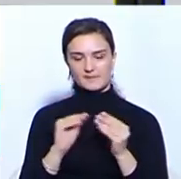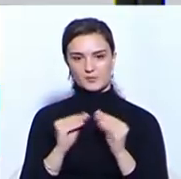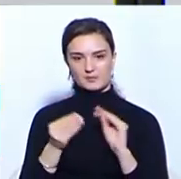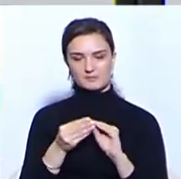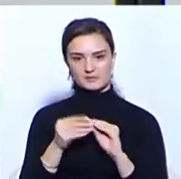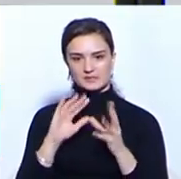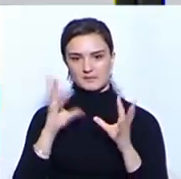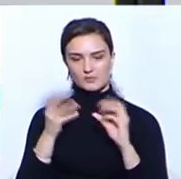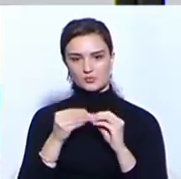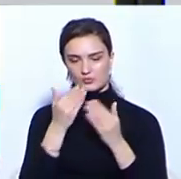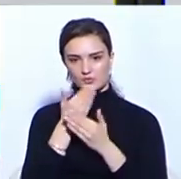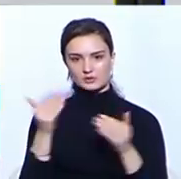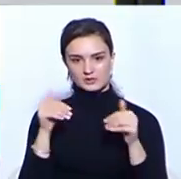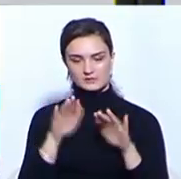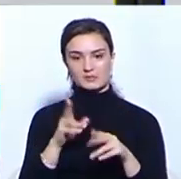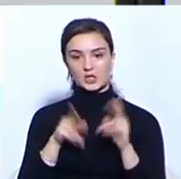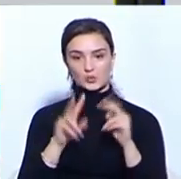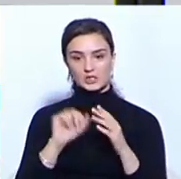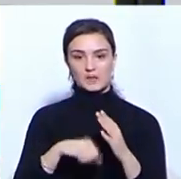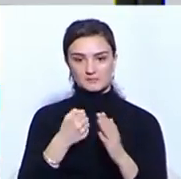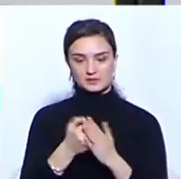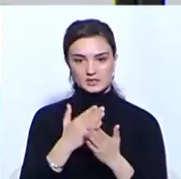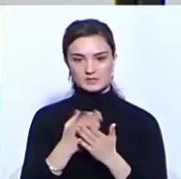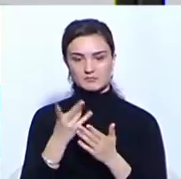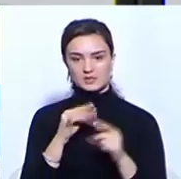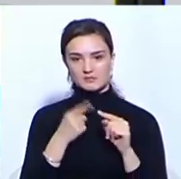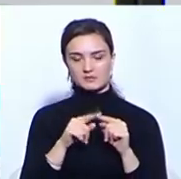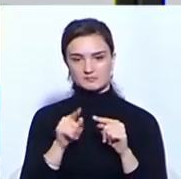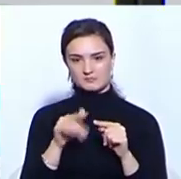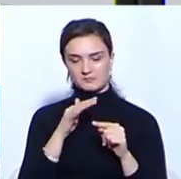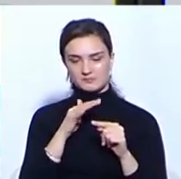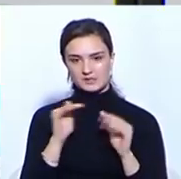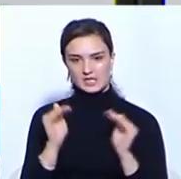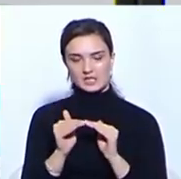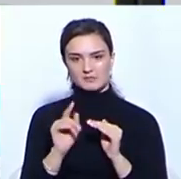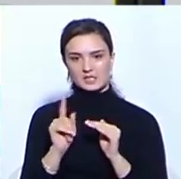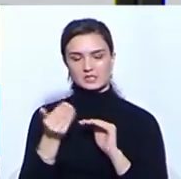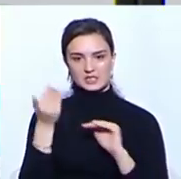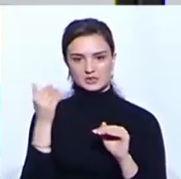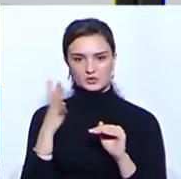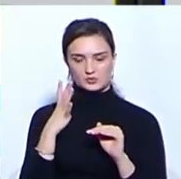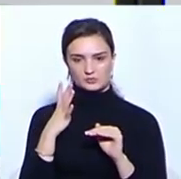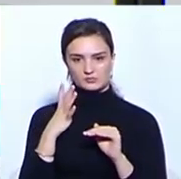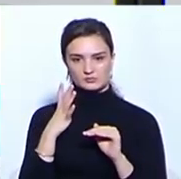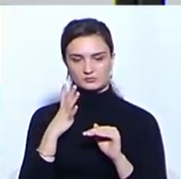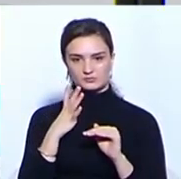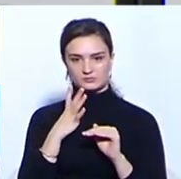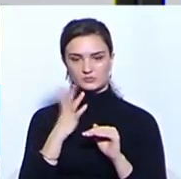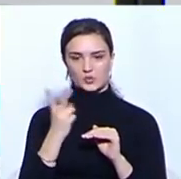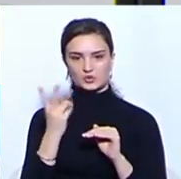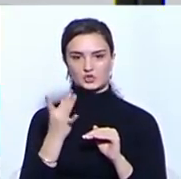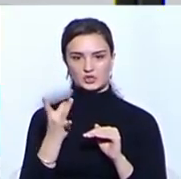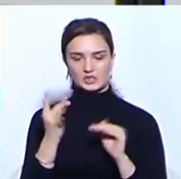პრობლემის საბოლოო გადაწყვეტილება ქირურგიამდე მიდის, მაგრამ ეს ხოლმე ბევრად ნაკლებია იმასთან შედარებით, რაც ადრე იყო. ანუ